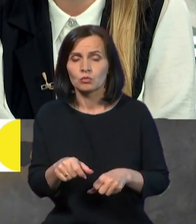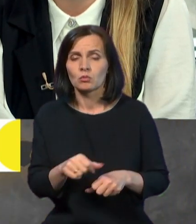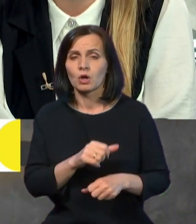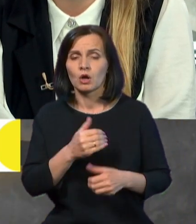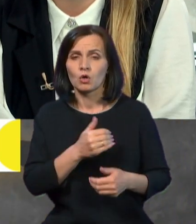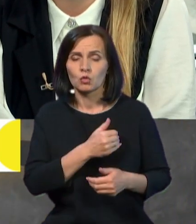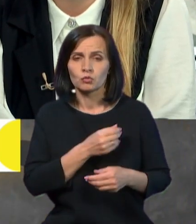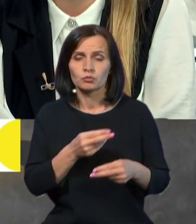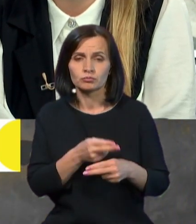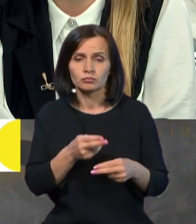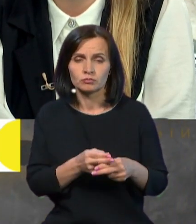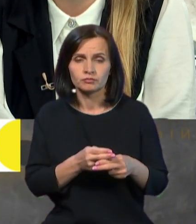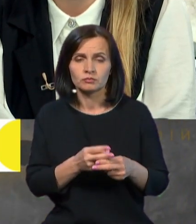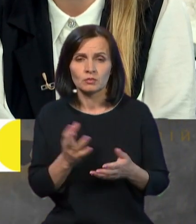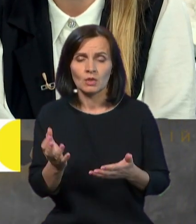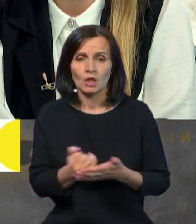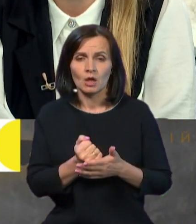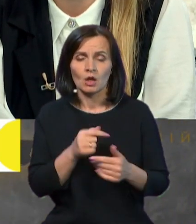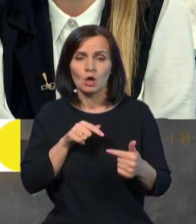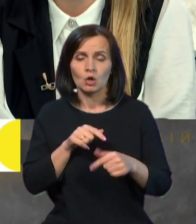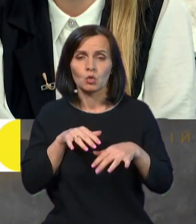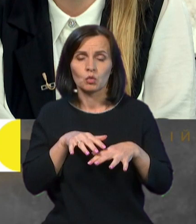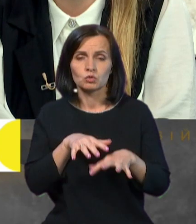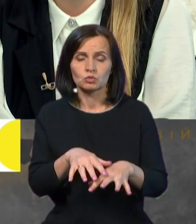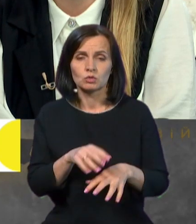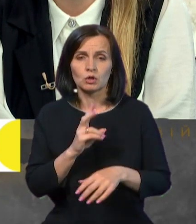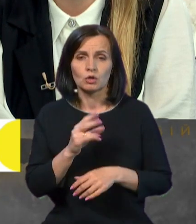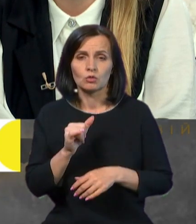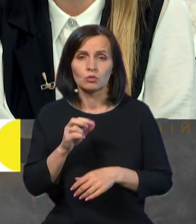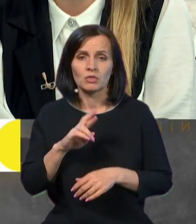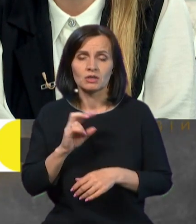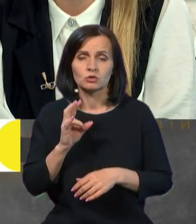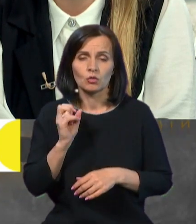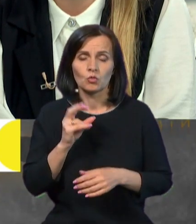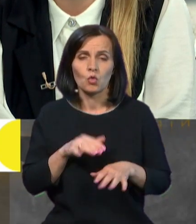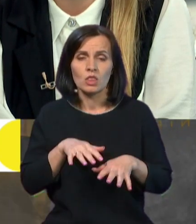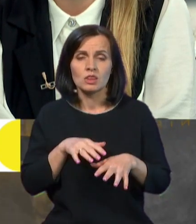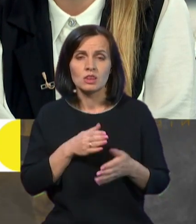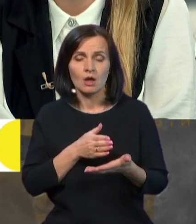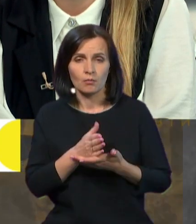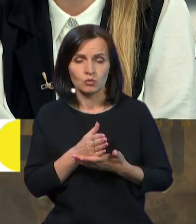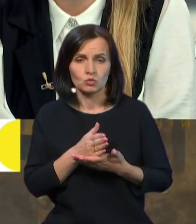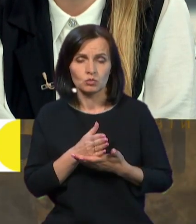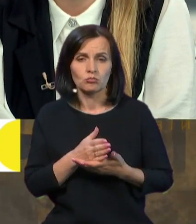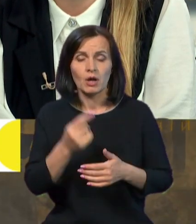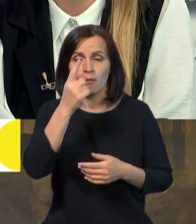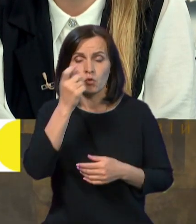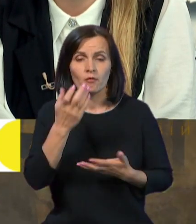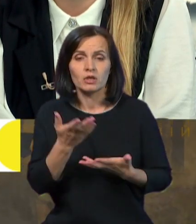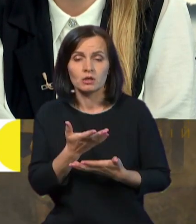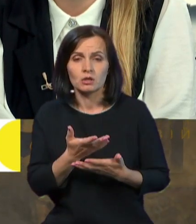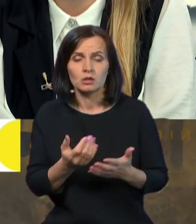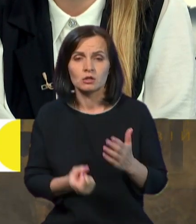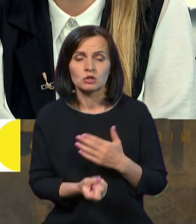характеру контрнаступу ЗСУ вже відповідно на Куп'янському, Харківському напрямку. До речі, ті повідомлення, які